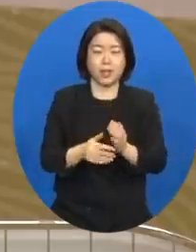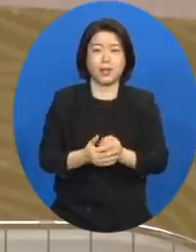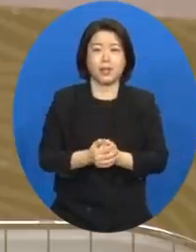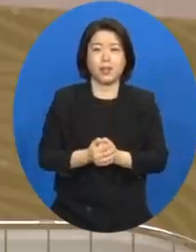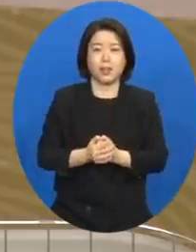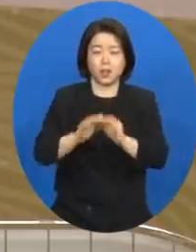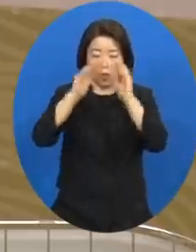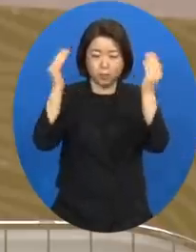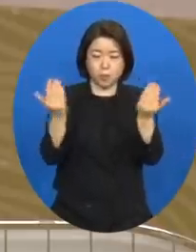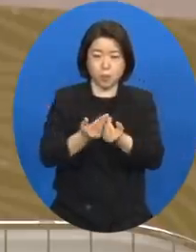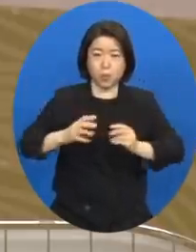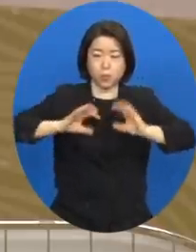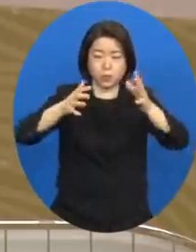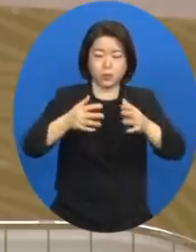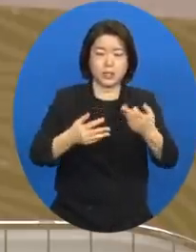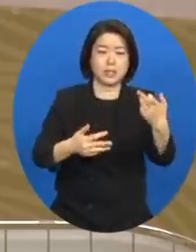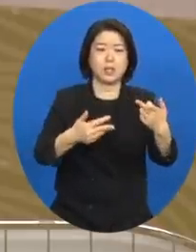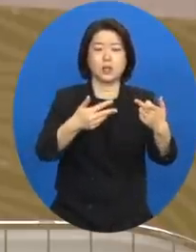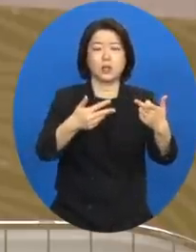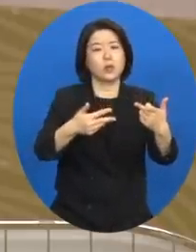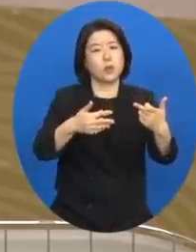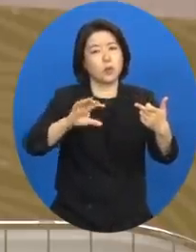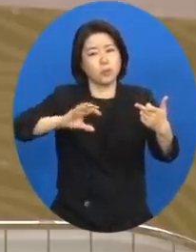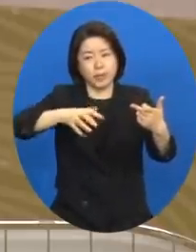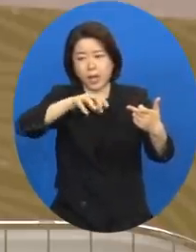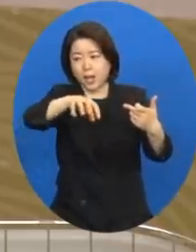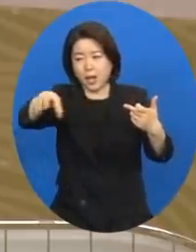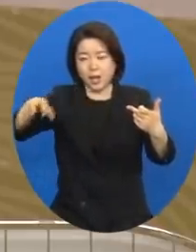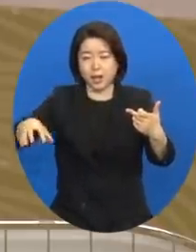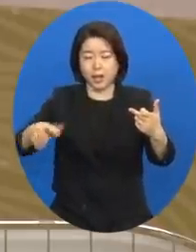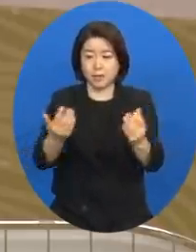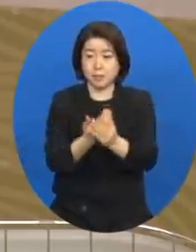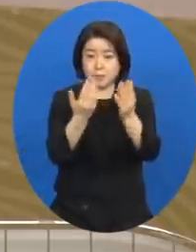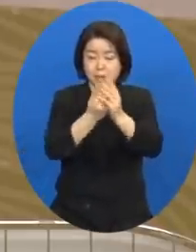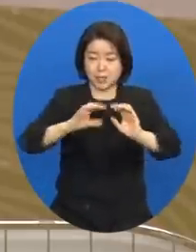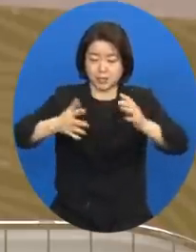전 세계 17나라 선진국 국민들의